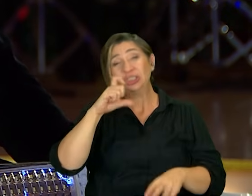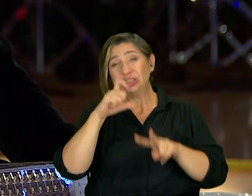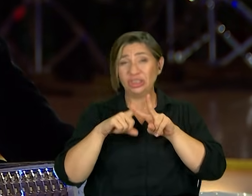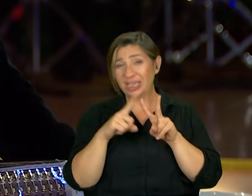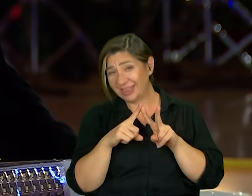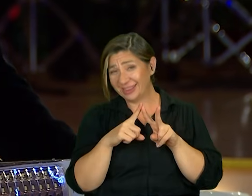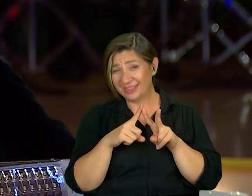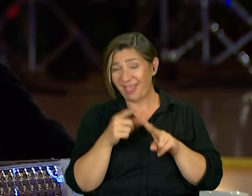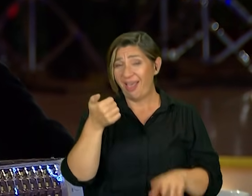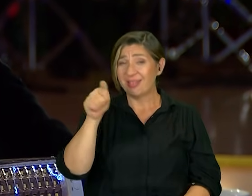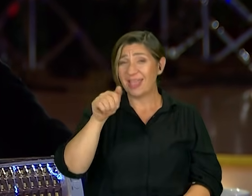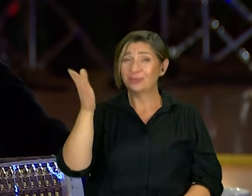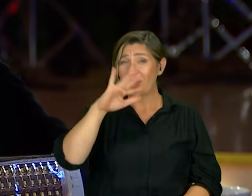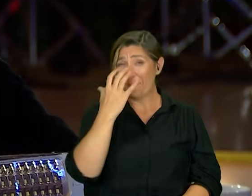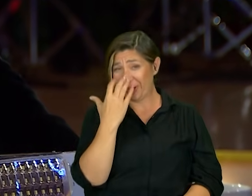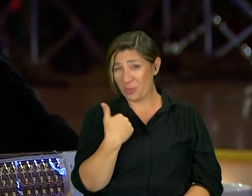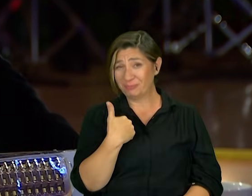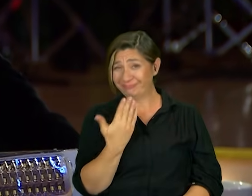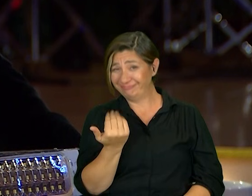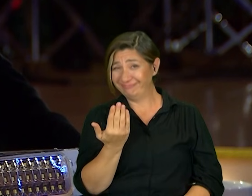Can, 6 ay sonra bekliyorum.